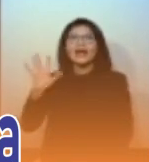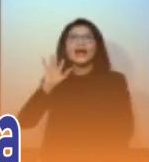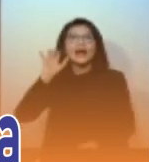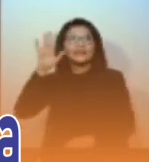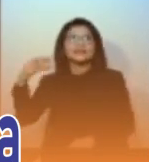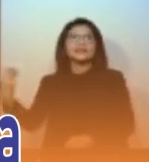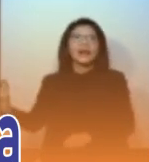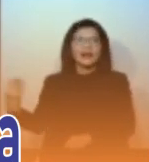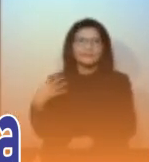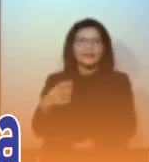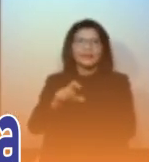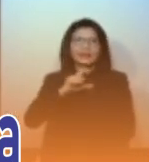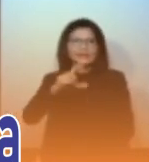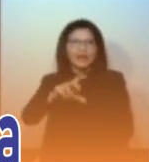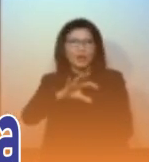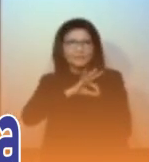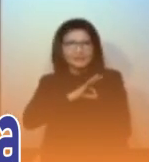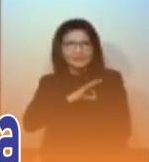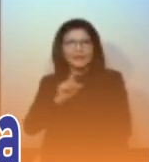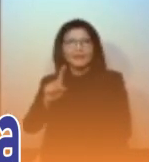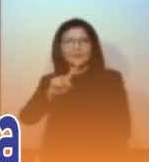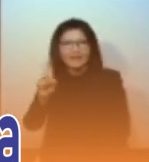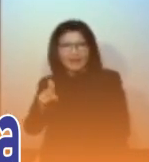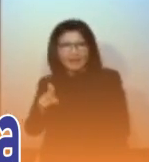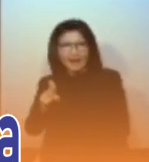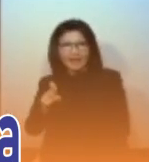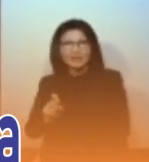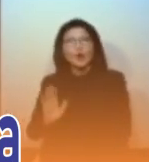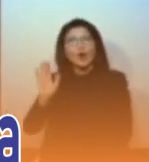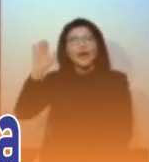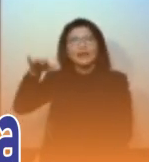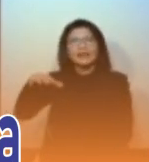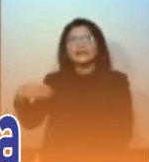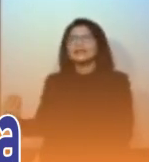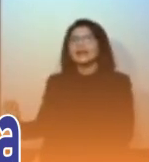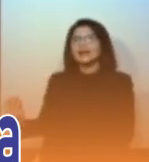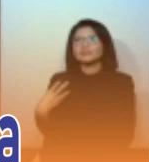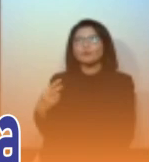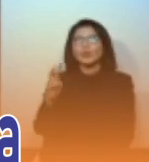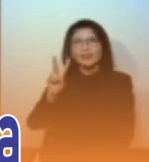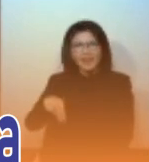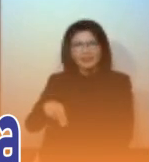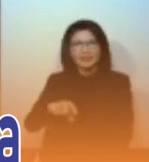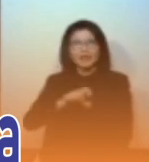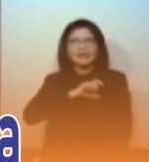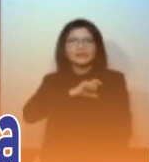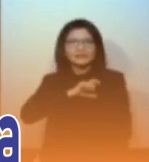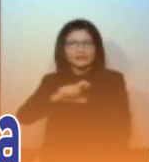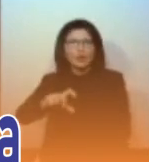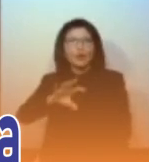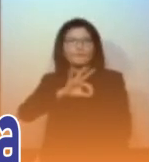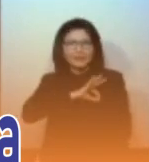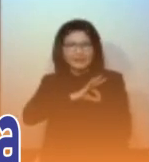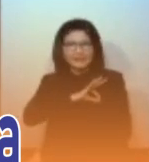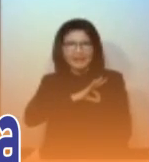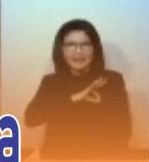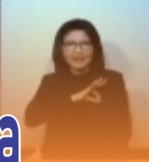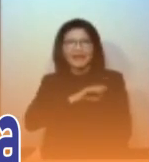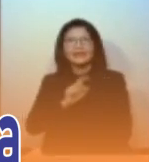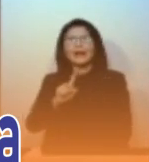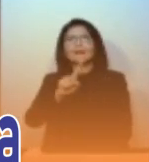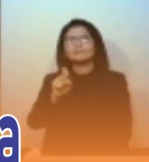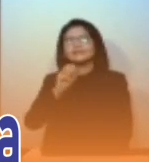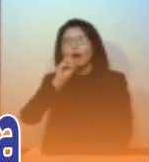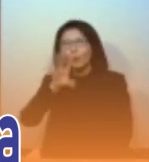ditanggapi oleh capres penanya untuk kemudian direspon kembali oleh calon presiden yang